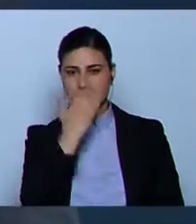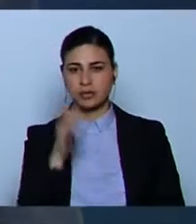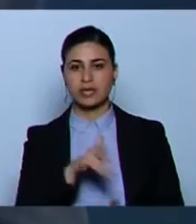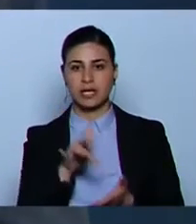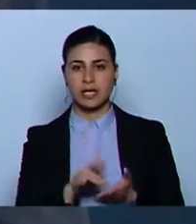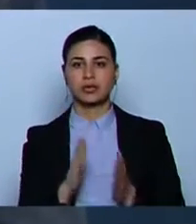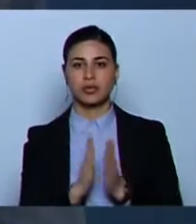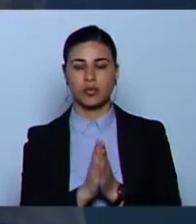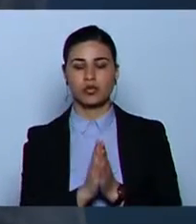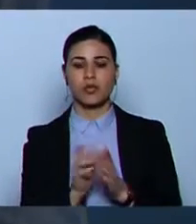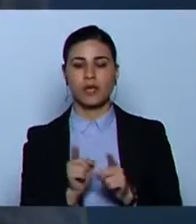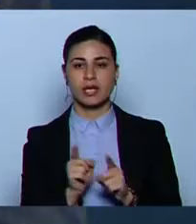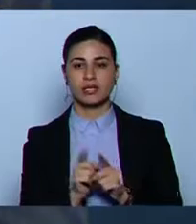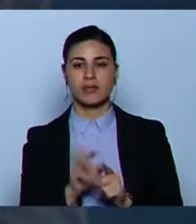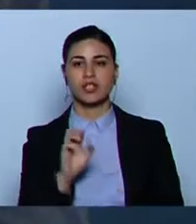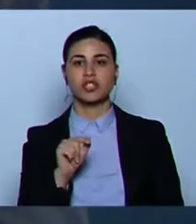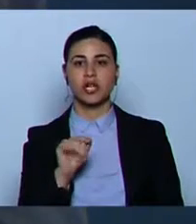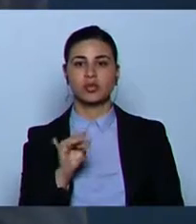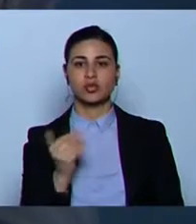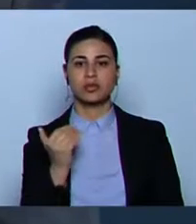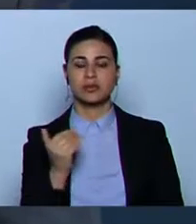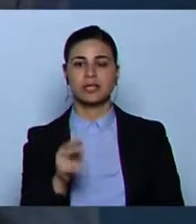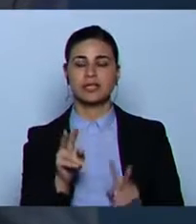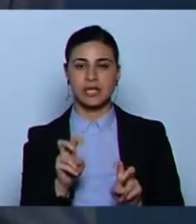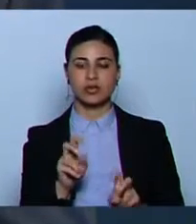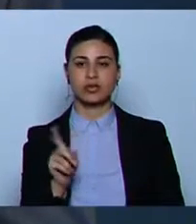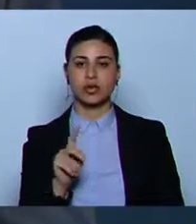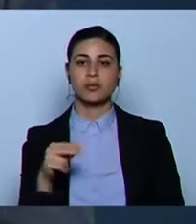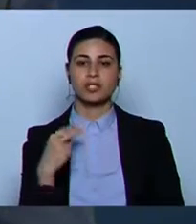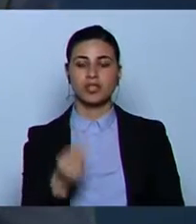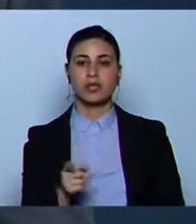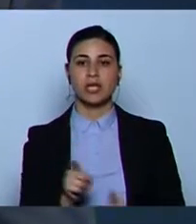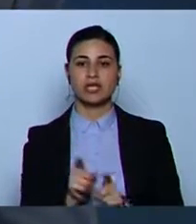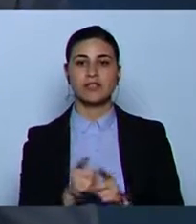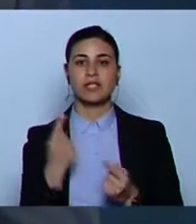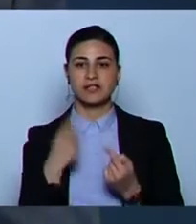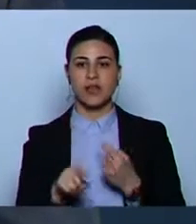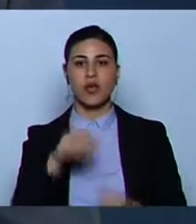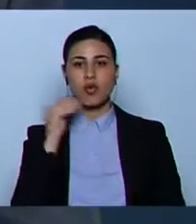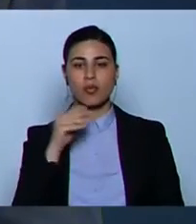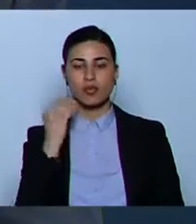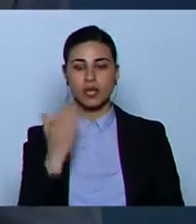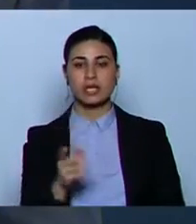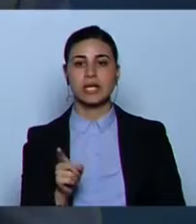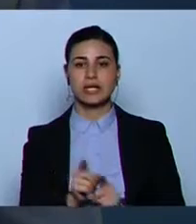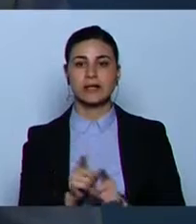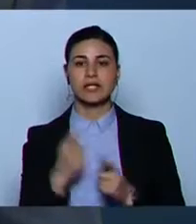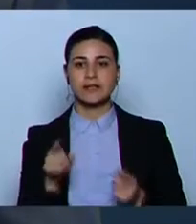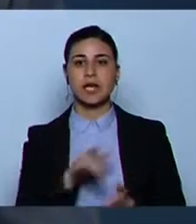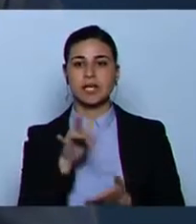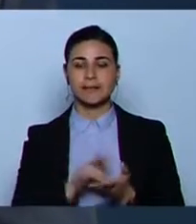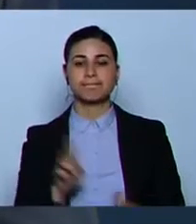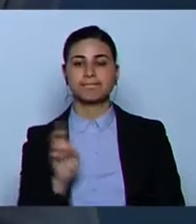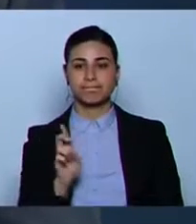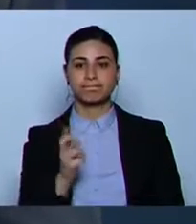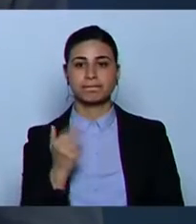ქალაქის მოითხოვა ასევე ჭიათურის თვითმმართველი ქალაქის სტატუსი, რომ მინიჭებოდა. ასევე სხვა ქობულეთმა, ასევე სხვა ქალაქებმა,